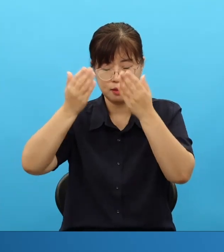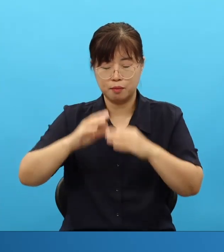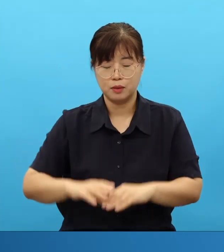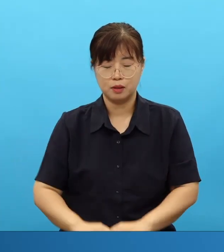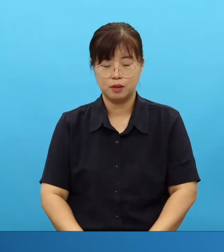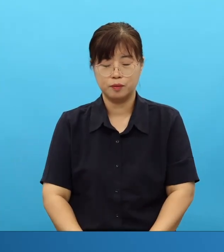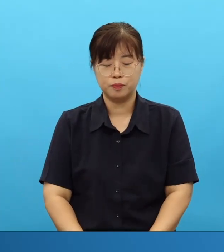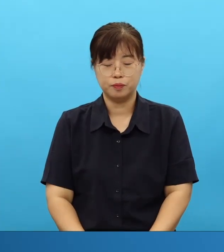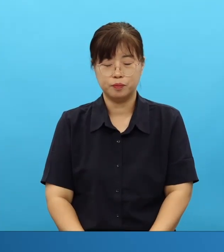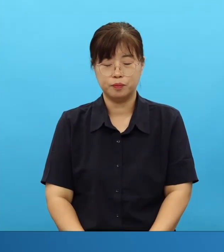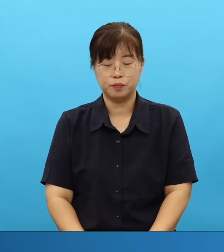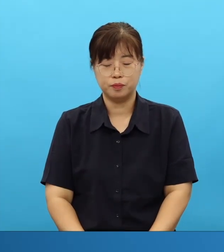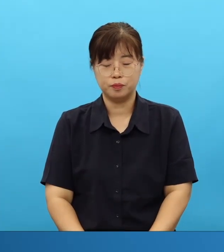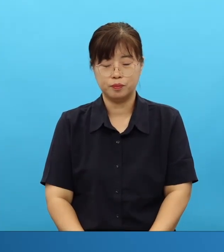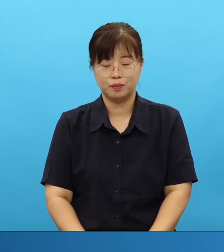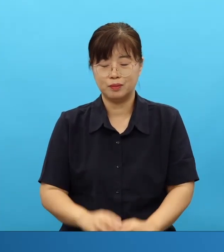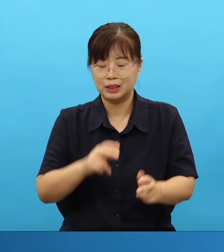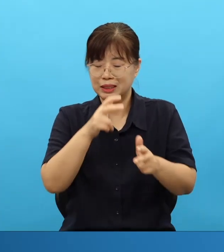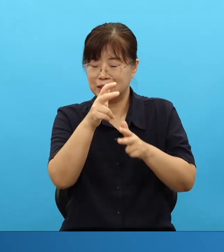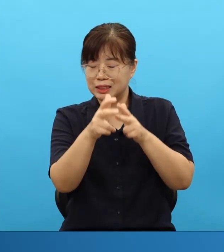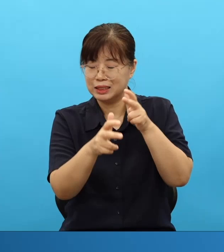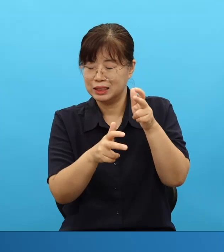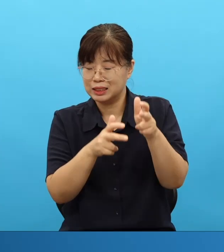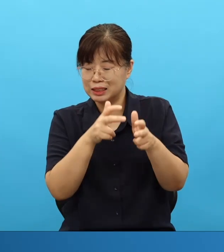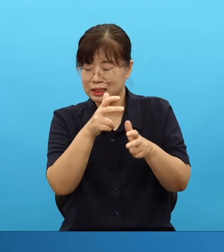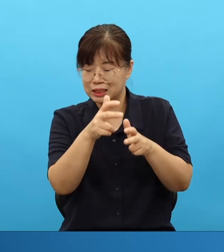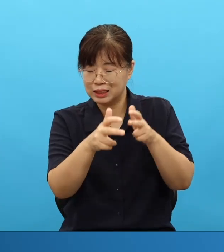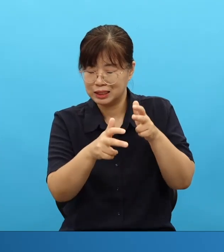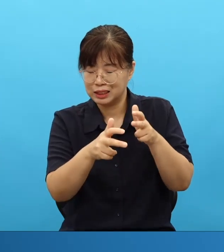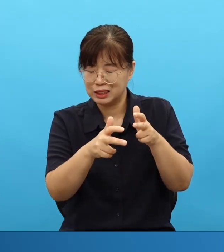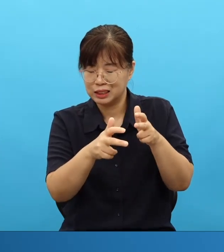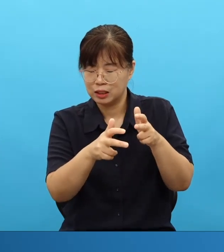감사합니다 산업의 흐름을 바꿀